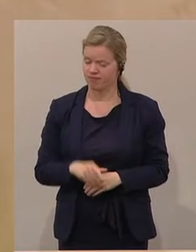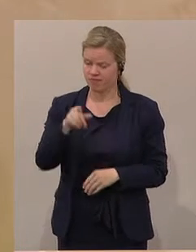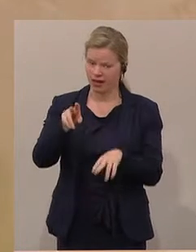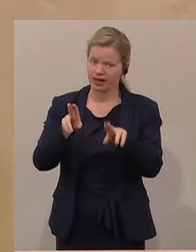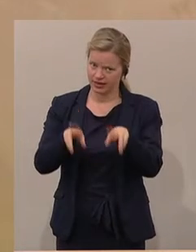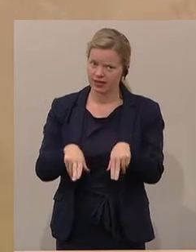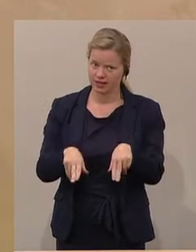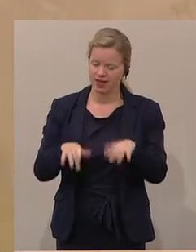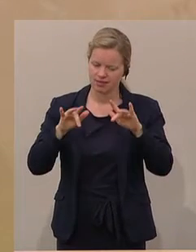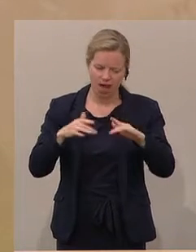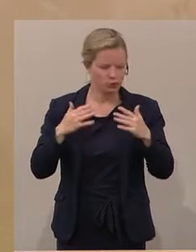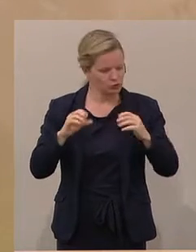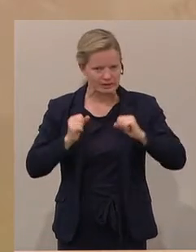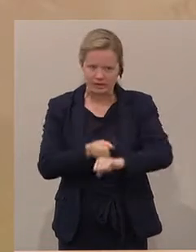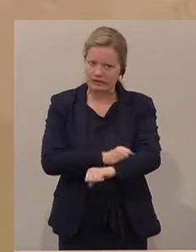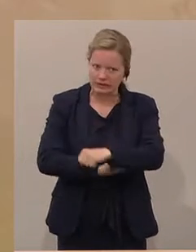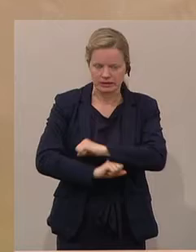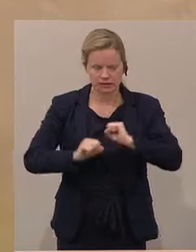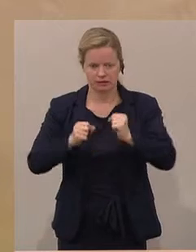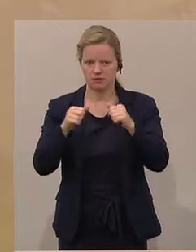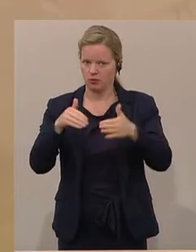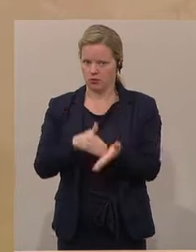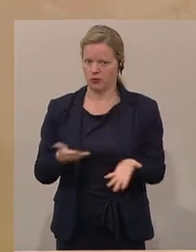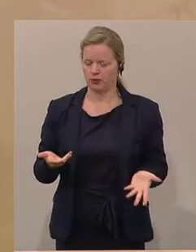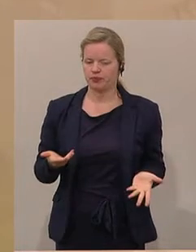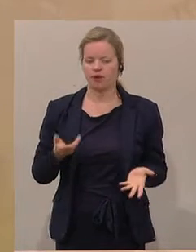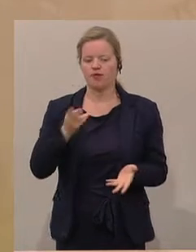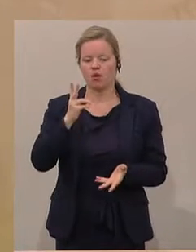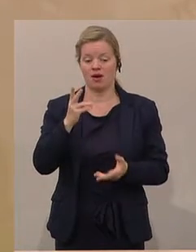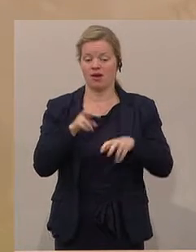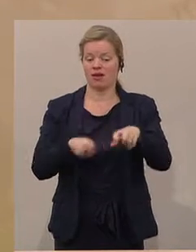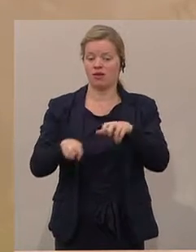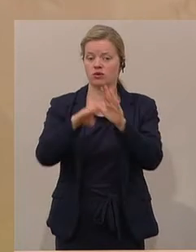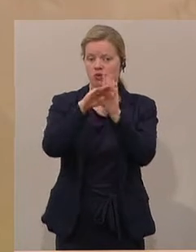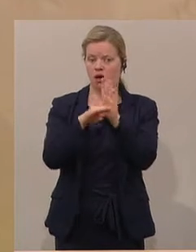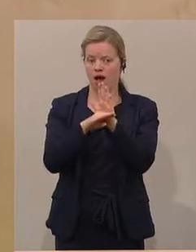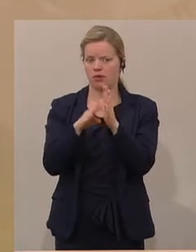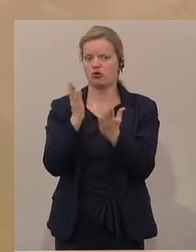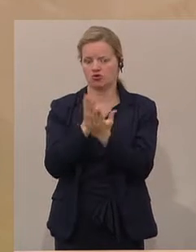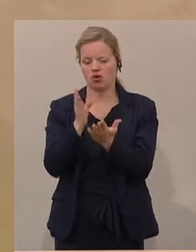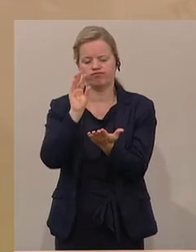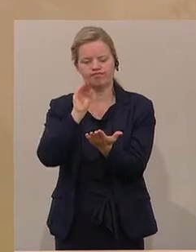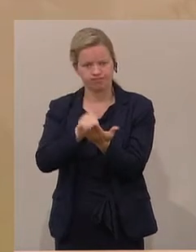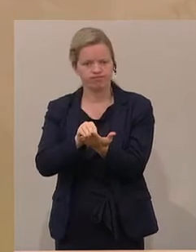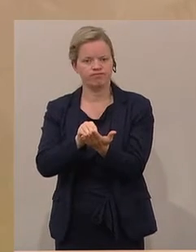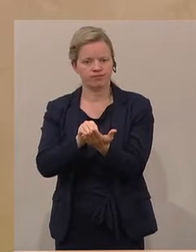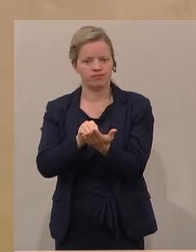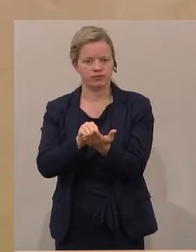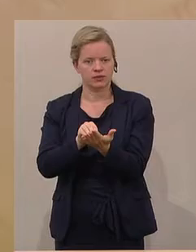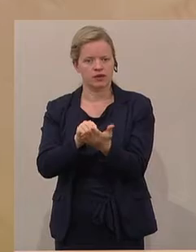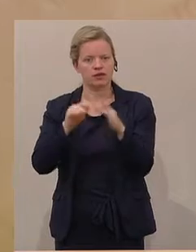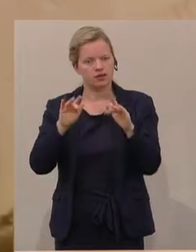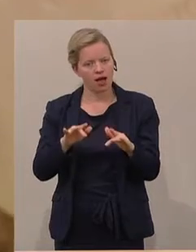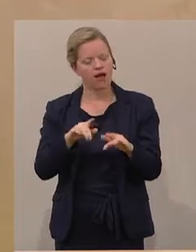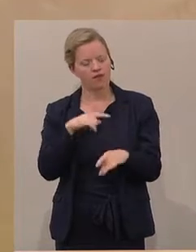besteht Handlungsbedarf. Wir haben ja im Regierungsprogramm schon auch festgehalten, dass wir